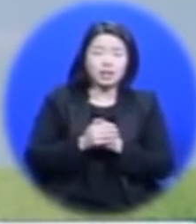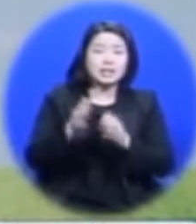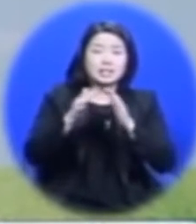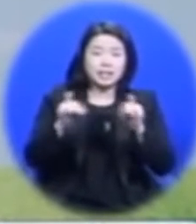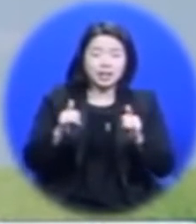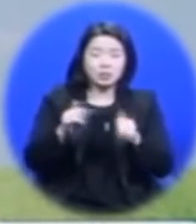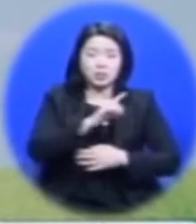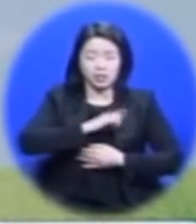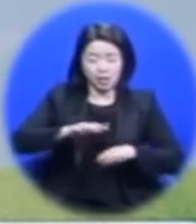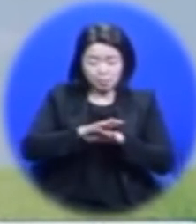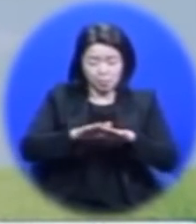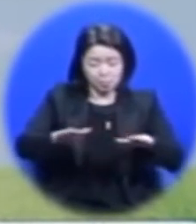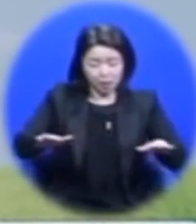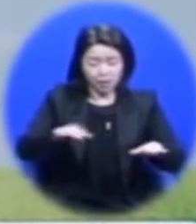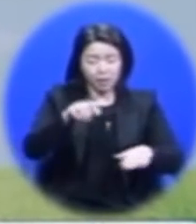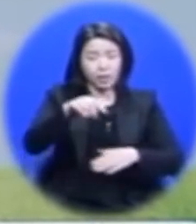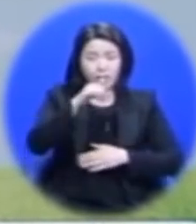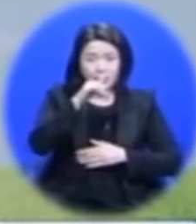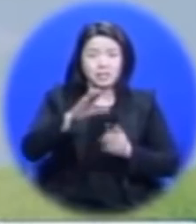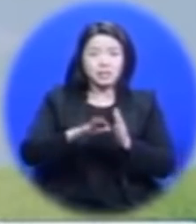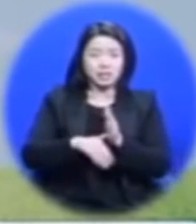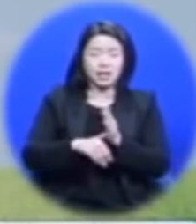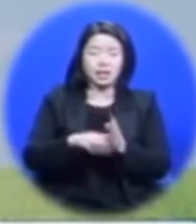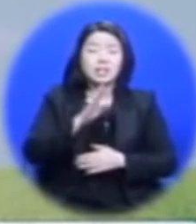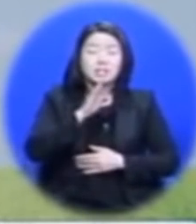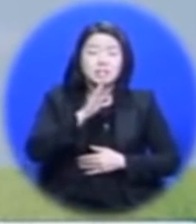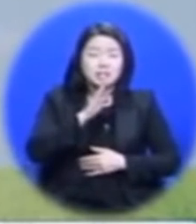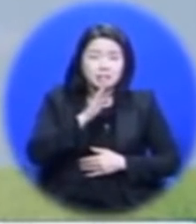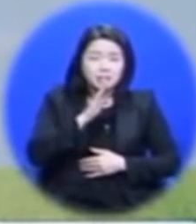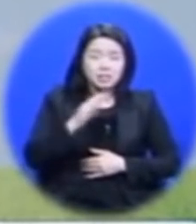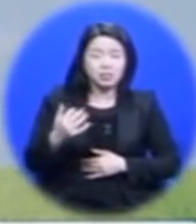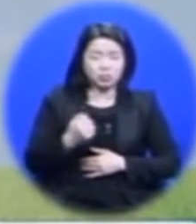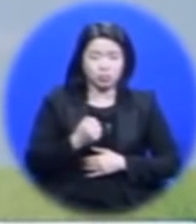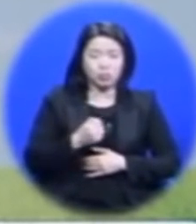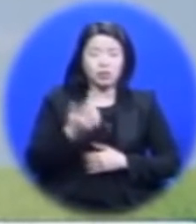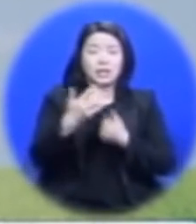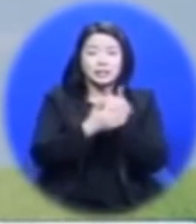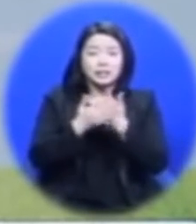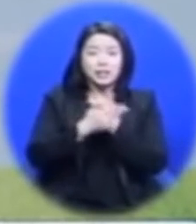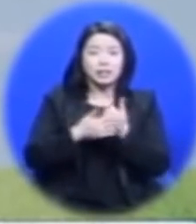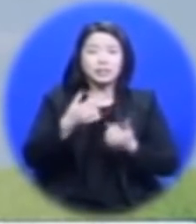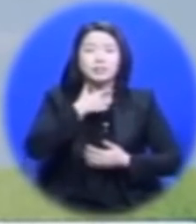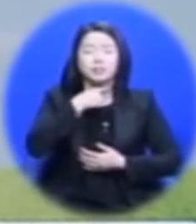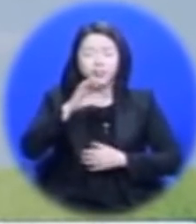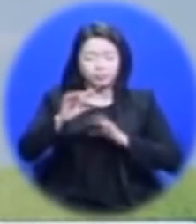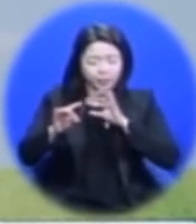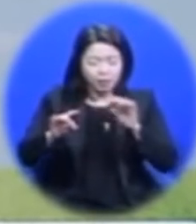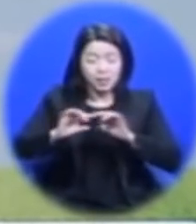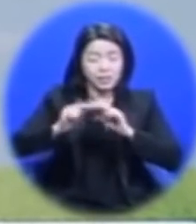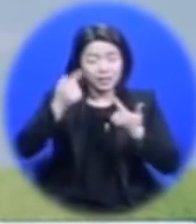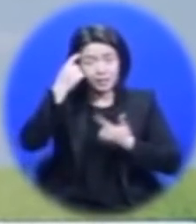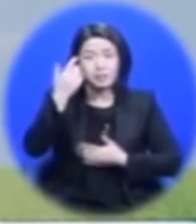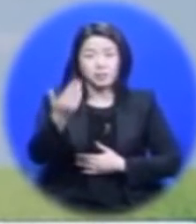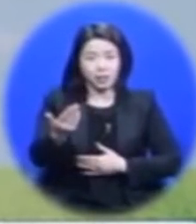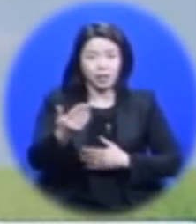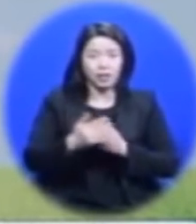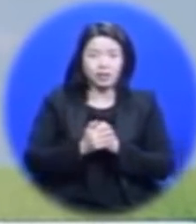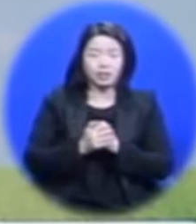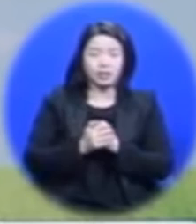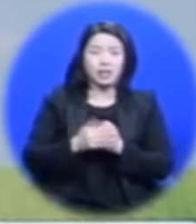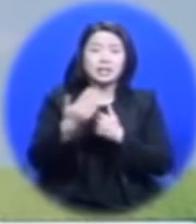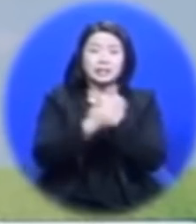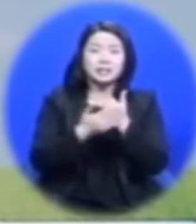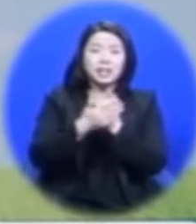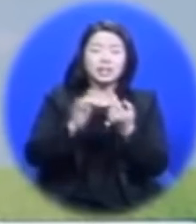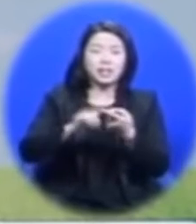가장 밑바닥에 떨어졌을 때 진정으로 은혜를 갈망하게 되지 않겠습니까? 은혜에